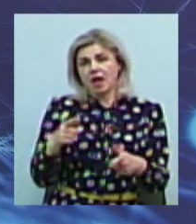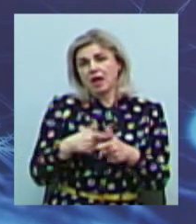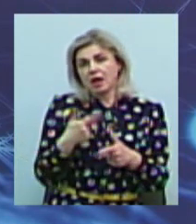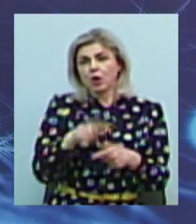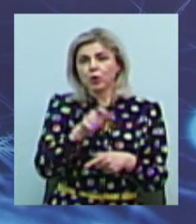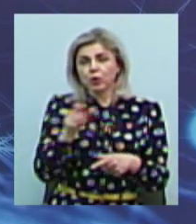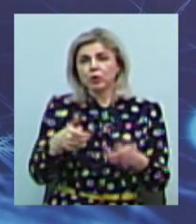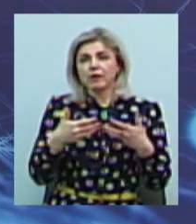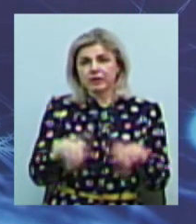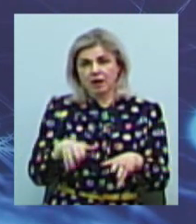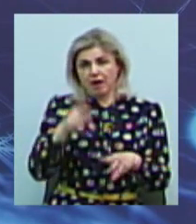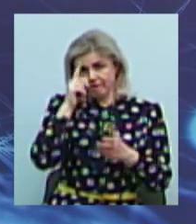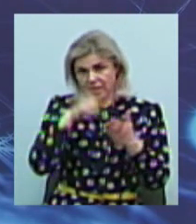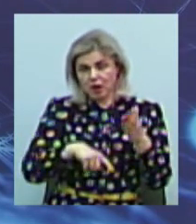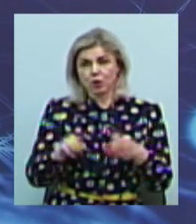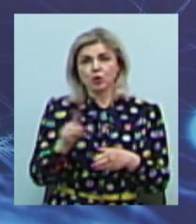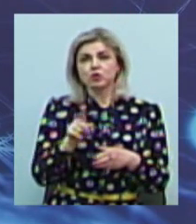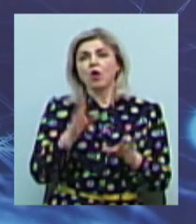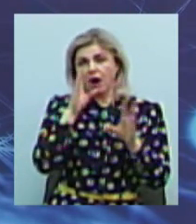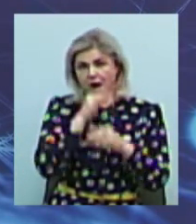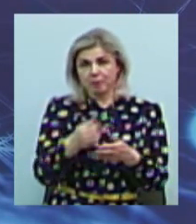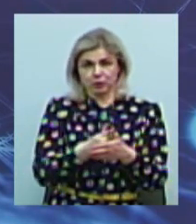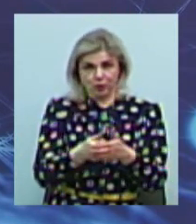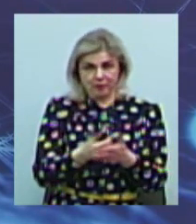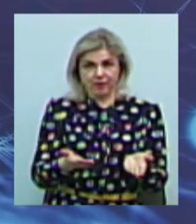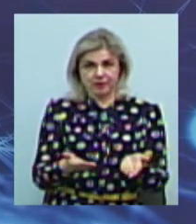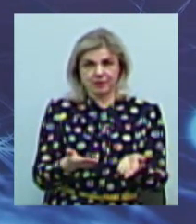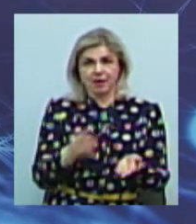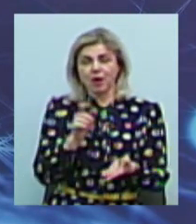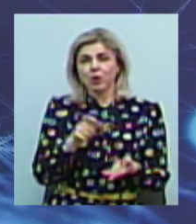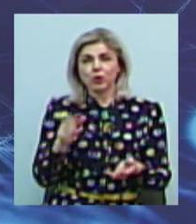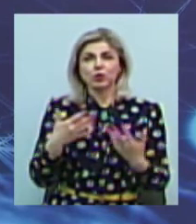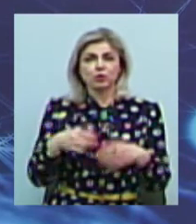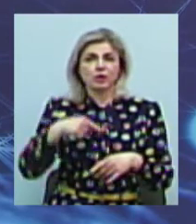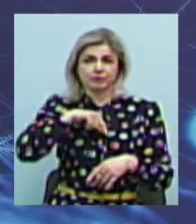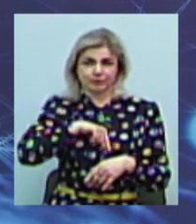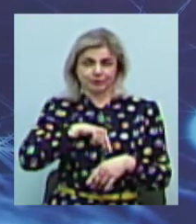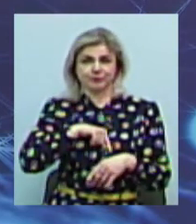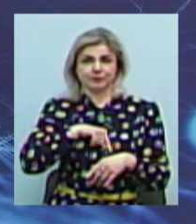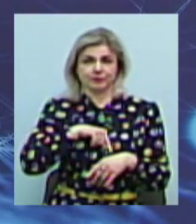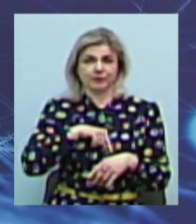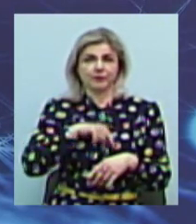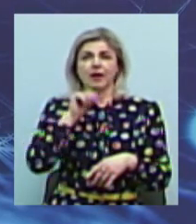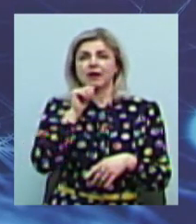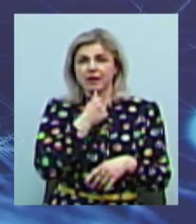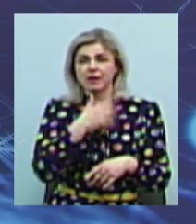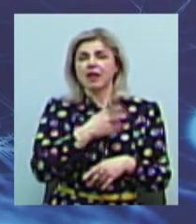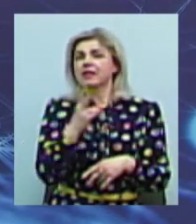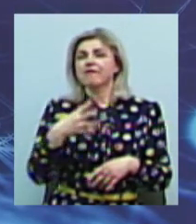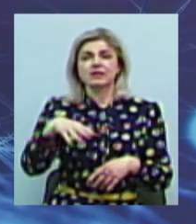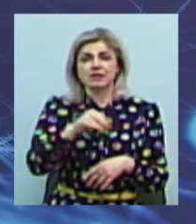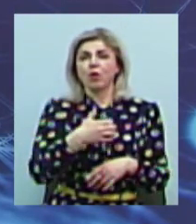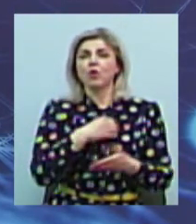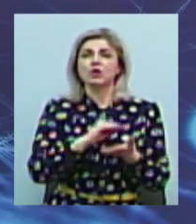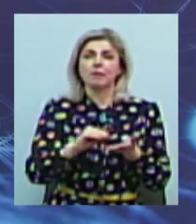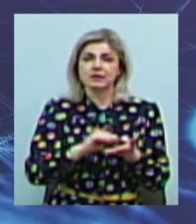те, що щось працює. І тому, ну, якось не всі хочуть писати, не всі хочуть